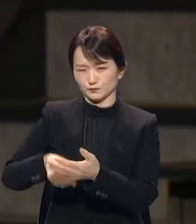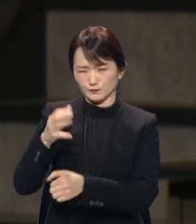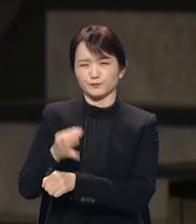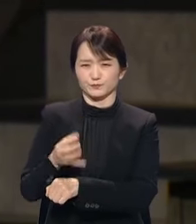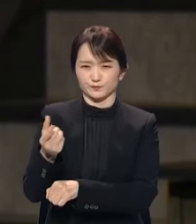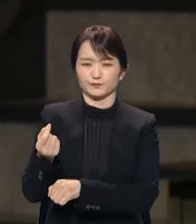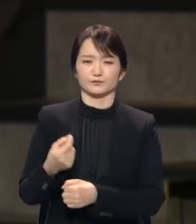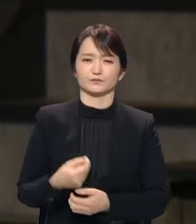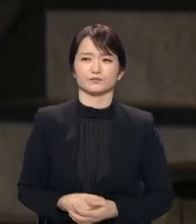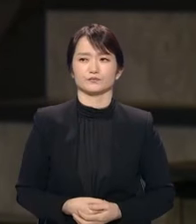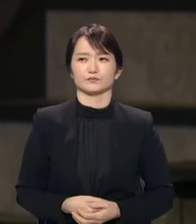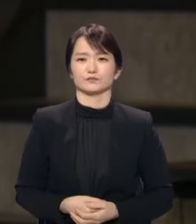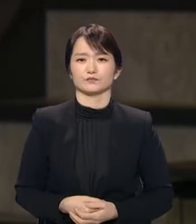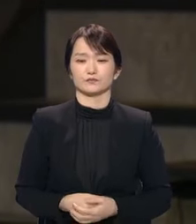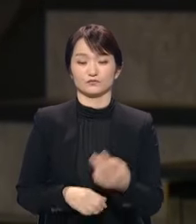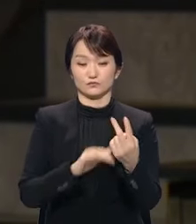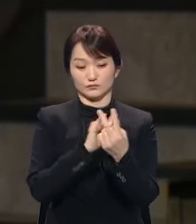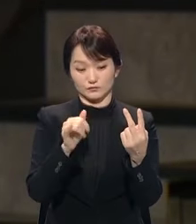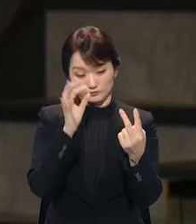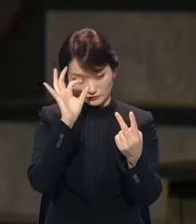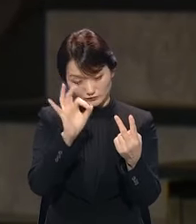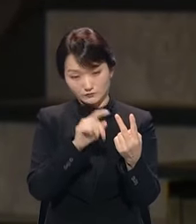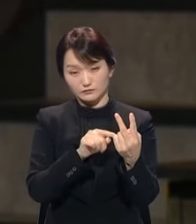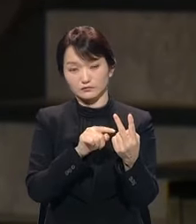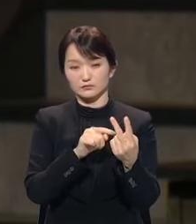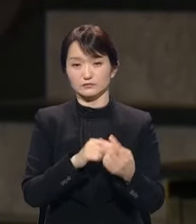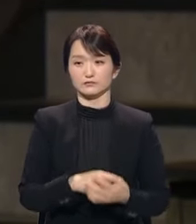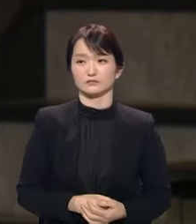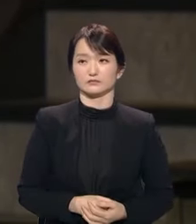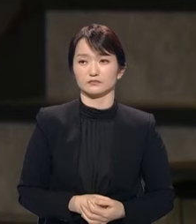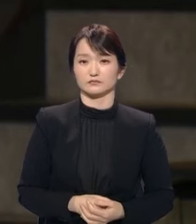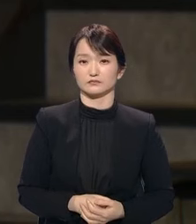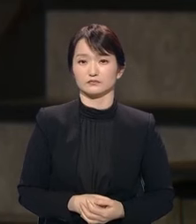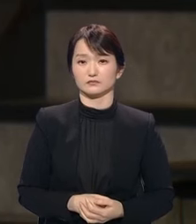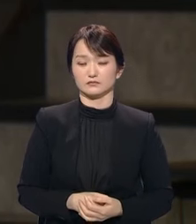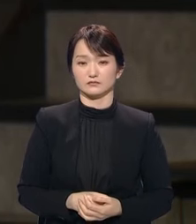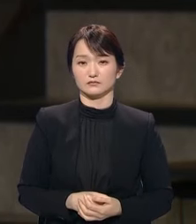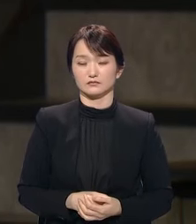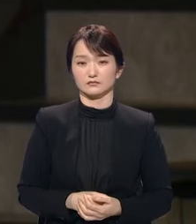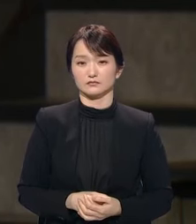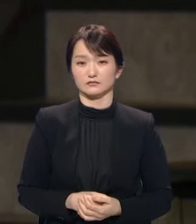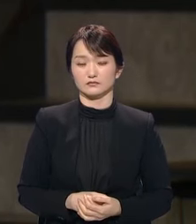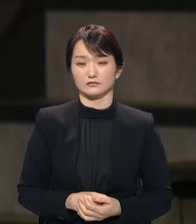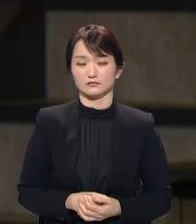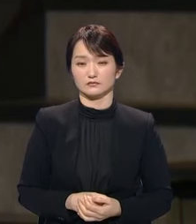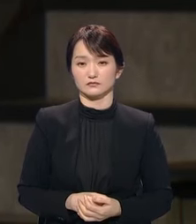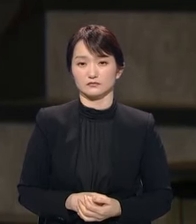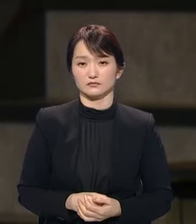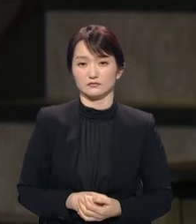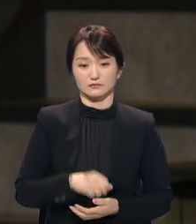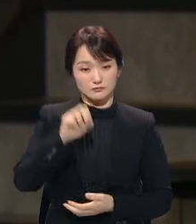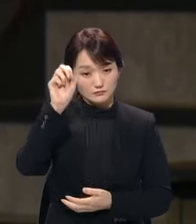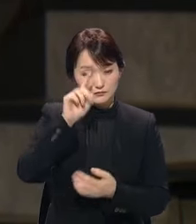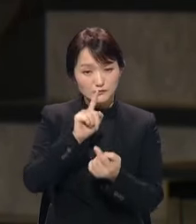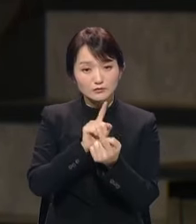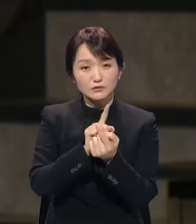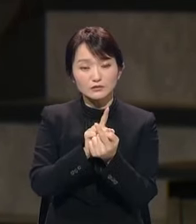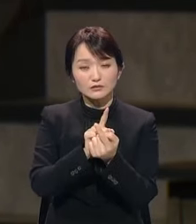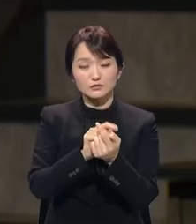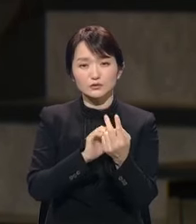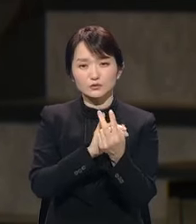그런데 둘이 이렇게 보니까 정말 그 우연히 저렇게 만났는데 두 사람들의 어떤 그